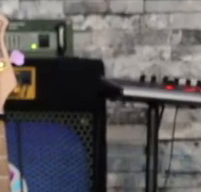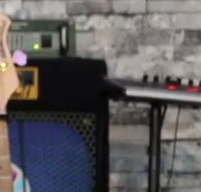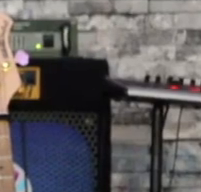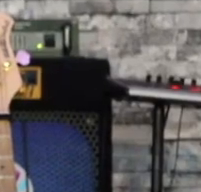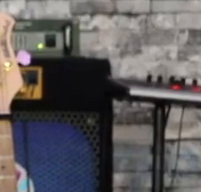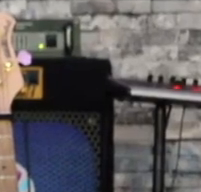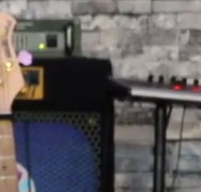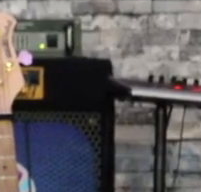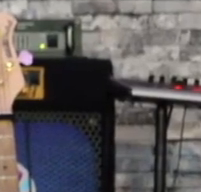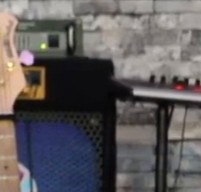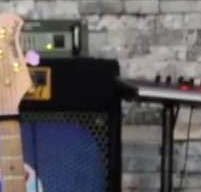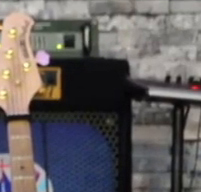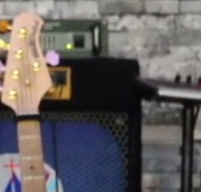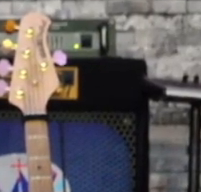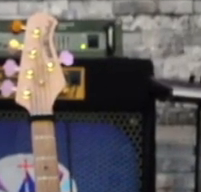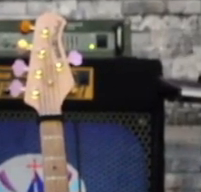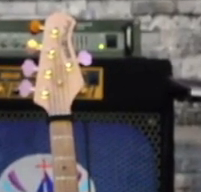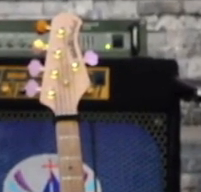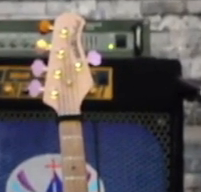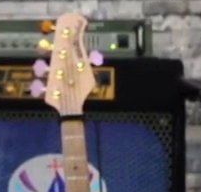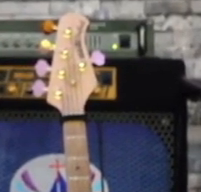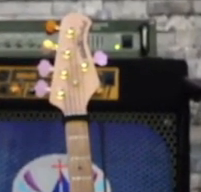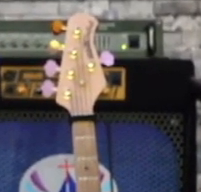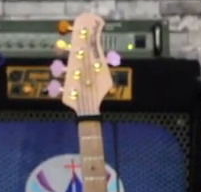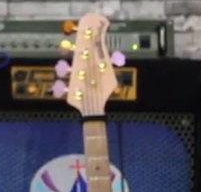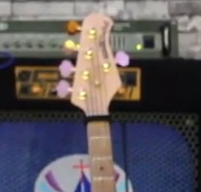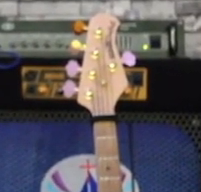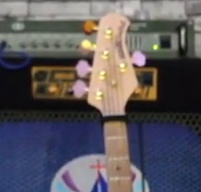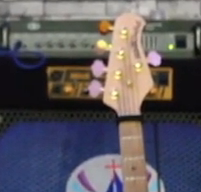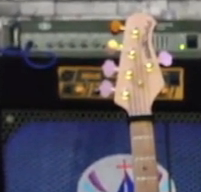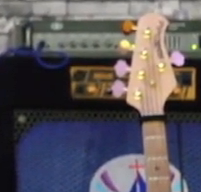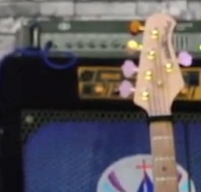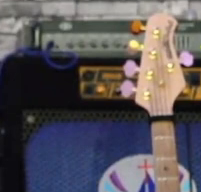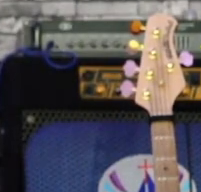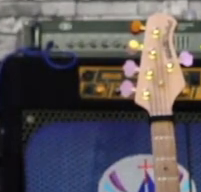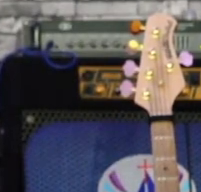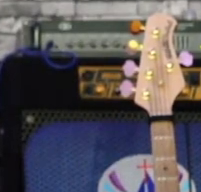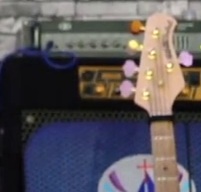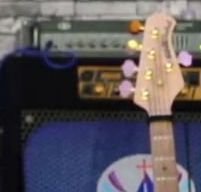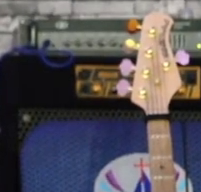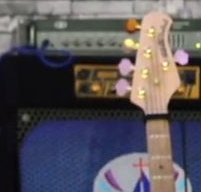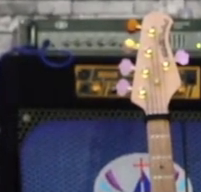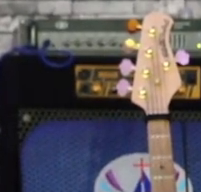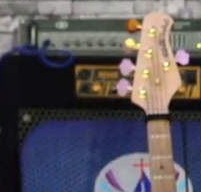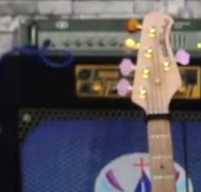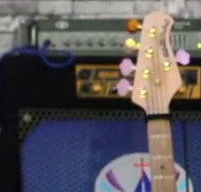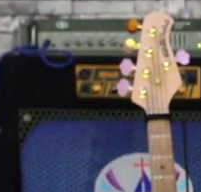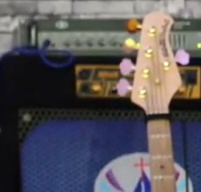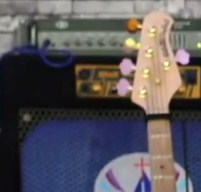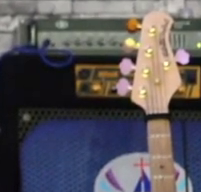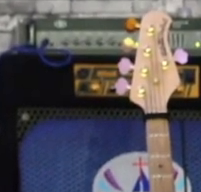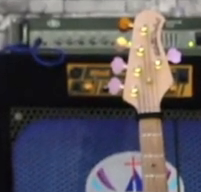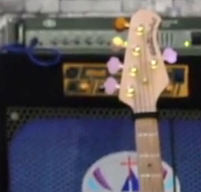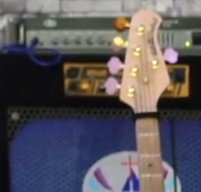Huyo wanne tuliposimama kunywa chai akasema, kwa nini huku nisalimia? The other one asked, why? Nikaona hapa kuna vita. Hebu niwaamue kwa